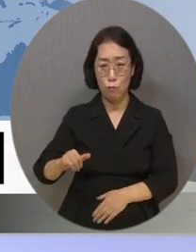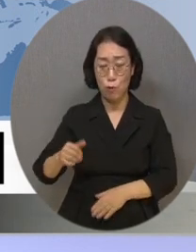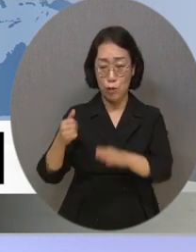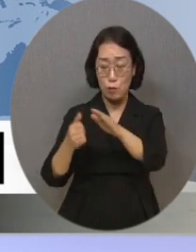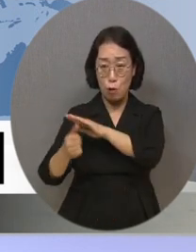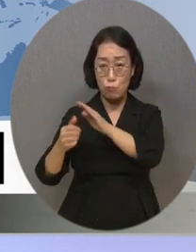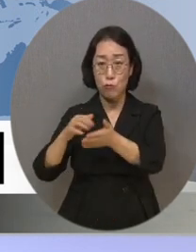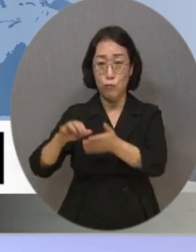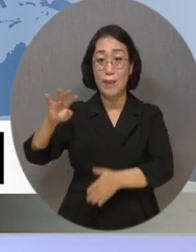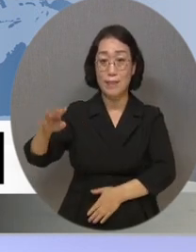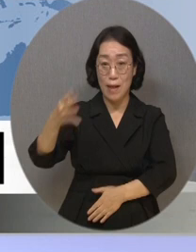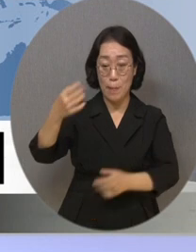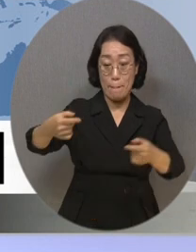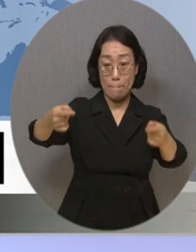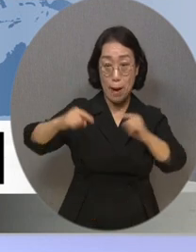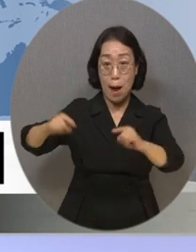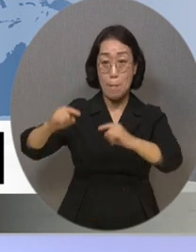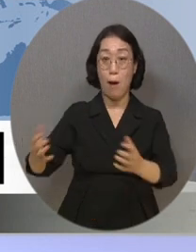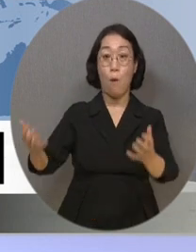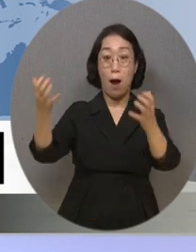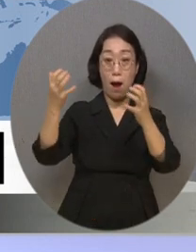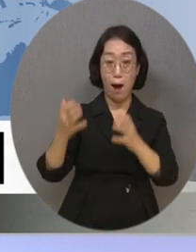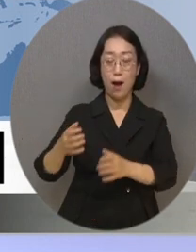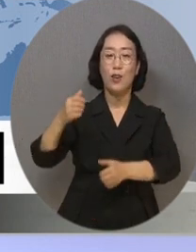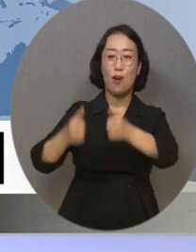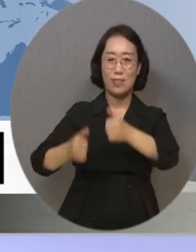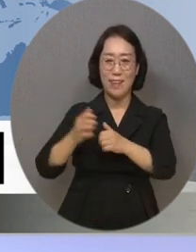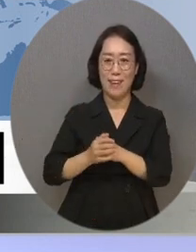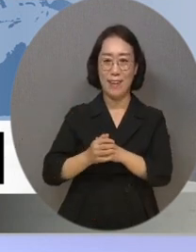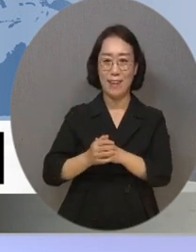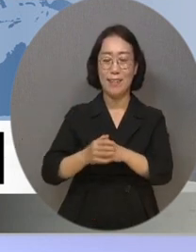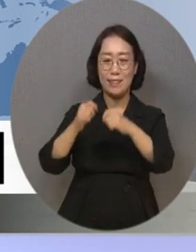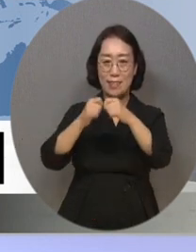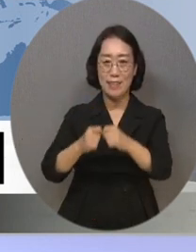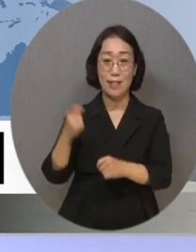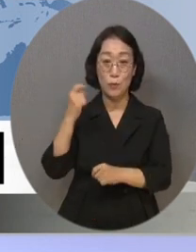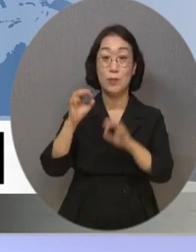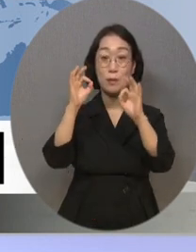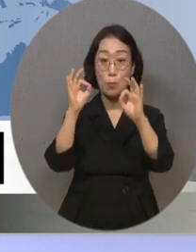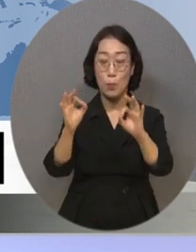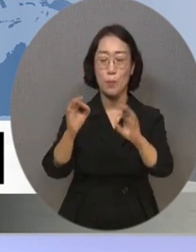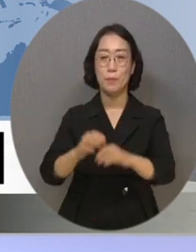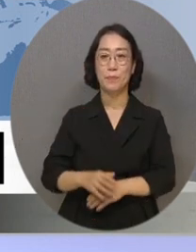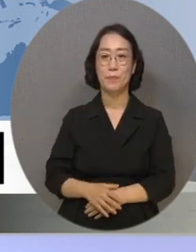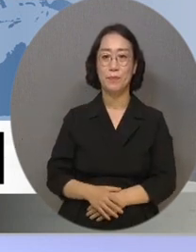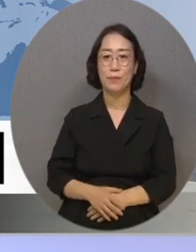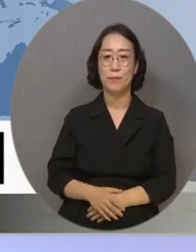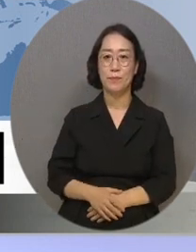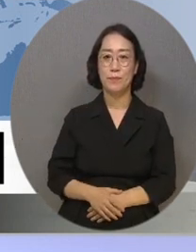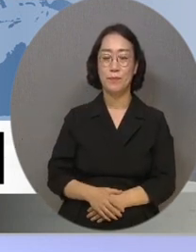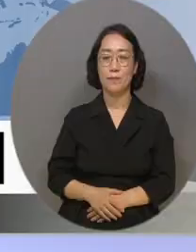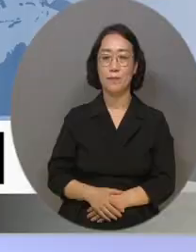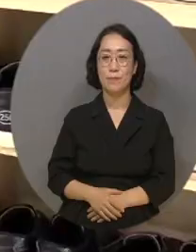선수가 참여해 선의의 경쟁을 펼쳤는데요. 자세한 소식 유재니 기자가 전해드립니다.